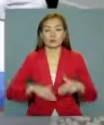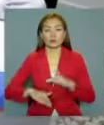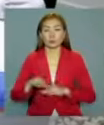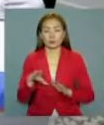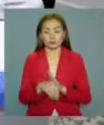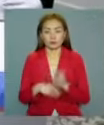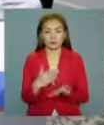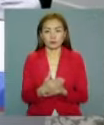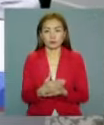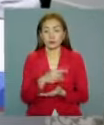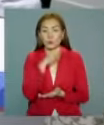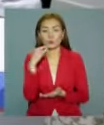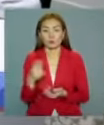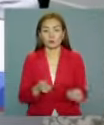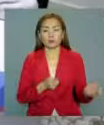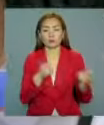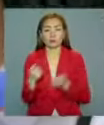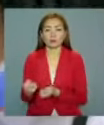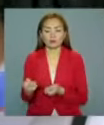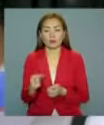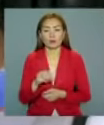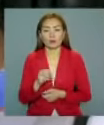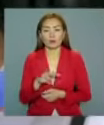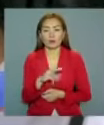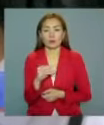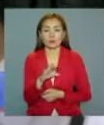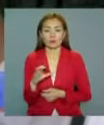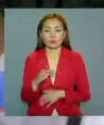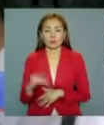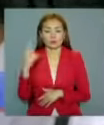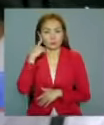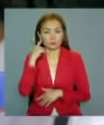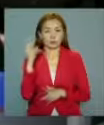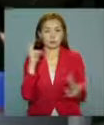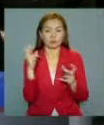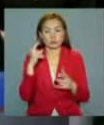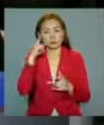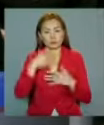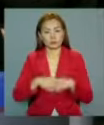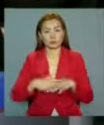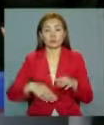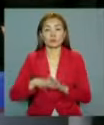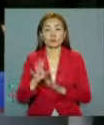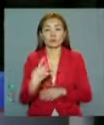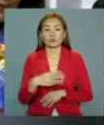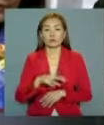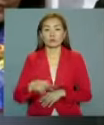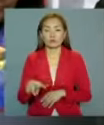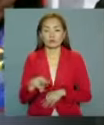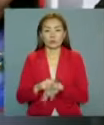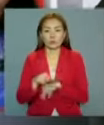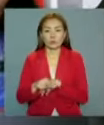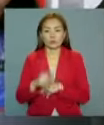қосып жатырмыз. Ресейден әкелінген жаңа форматтағы татамис терапиясы балалардың естумен ойлау қабілетін жақсартады. 40 минутқа созылатын